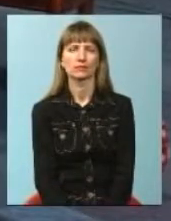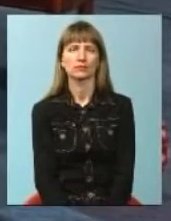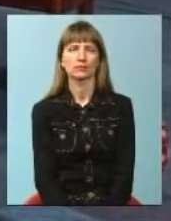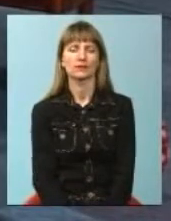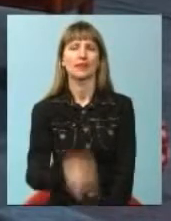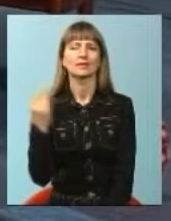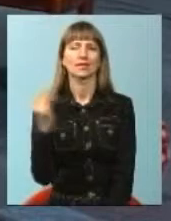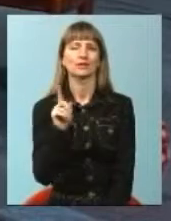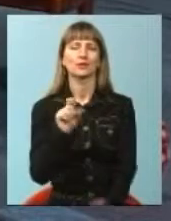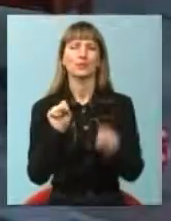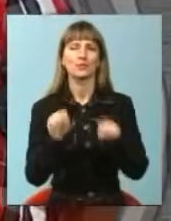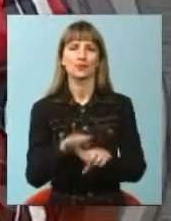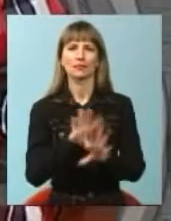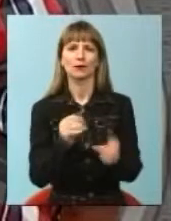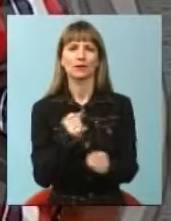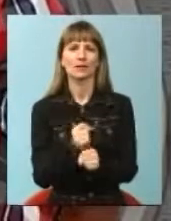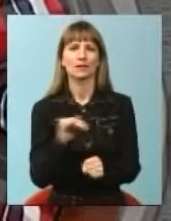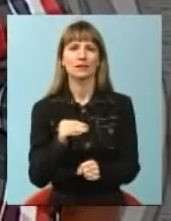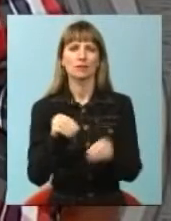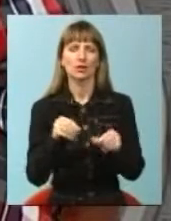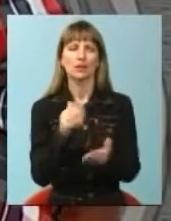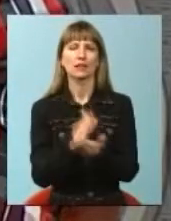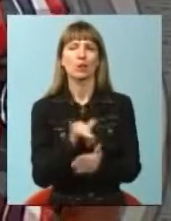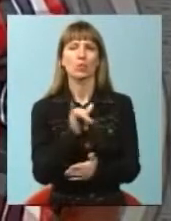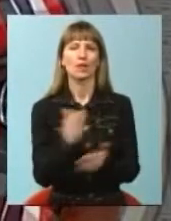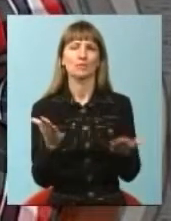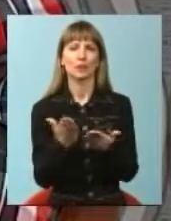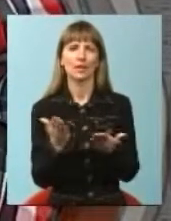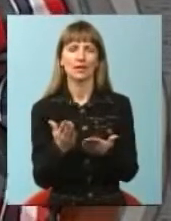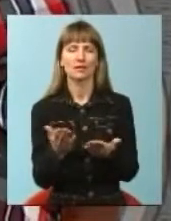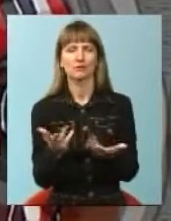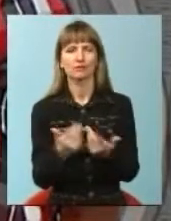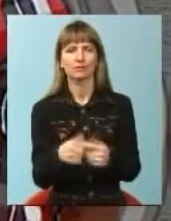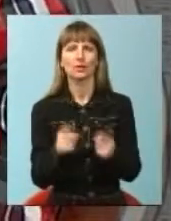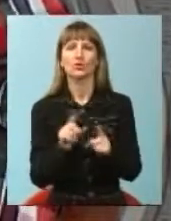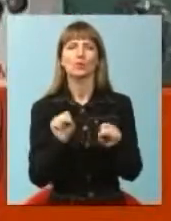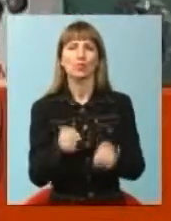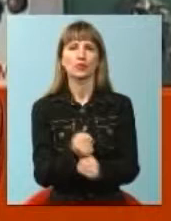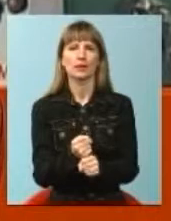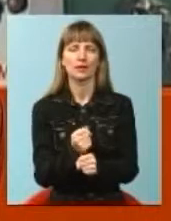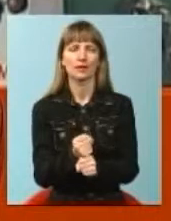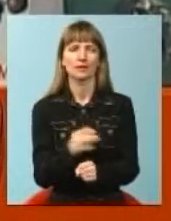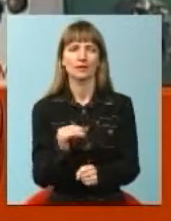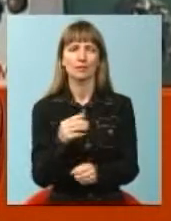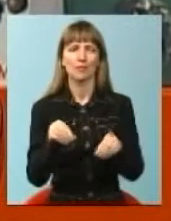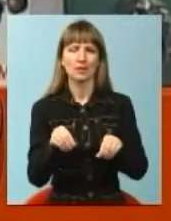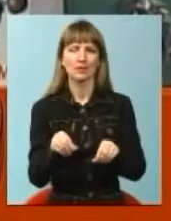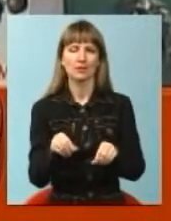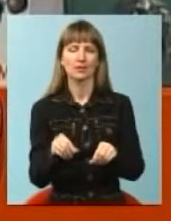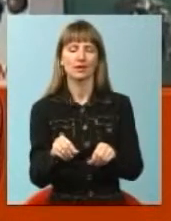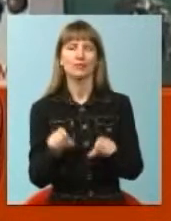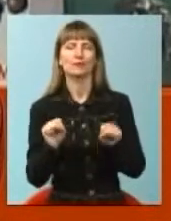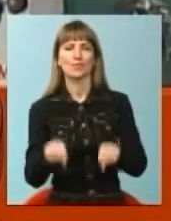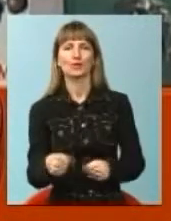От цікаво, а що можна взагалі робити з піском? Чи є якісь в тебе такі варіанти, що можна витворяти з цим? З піском